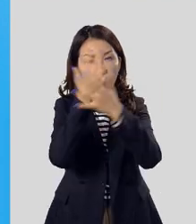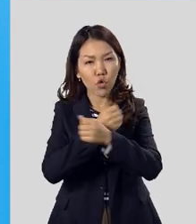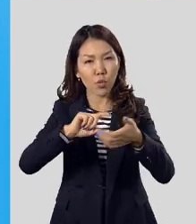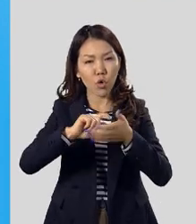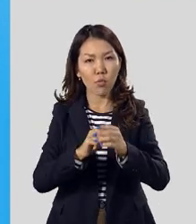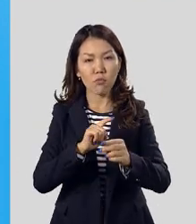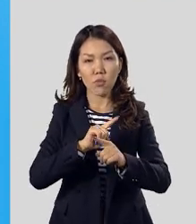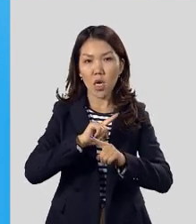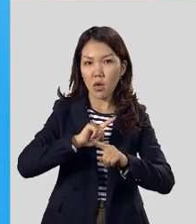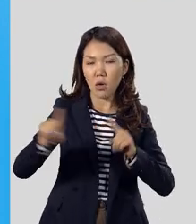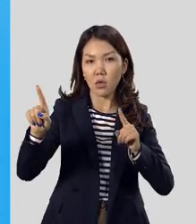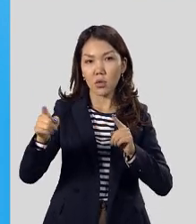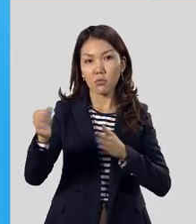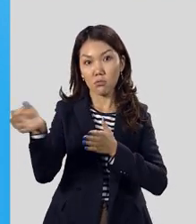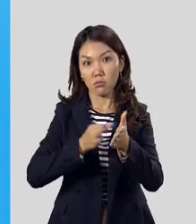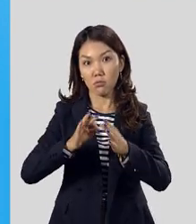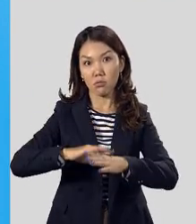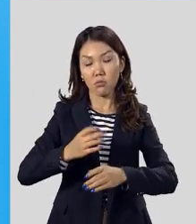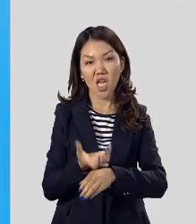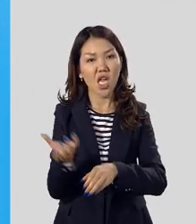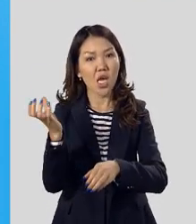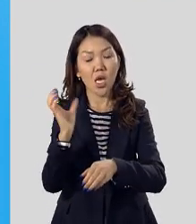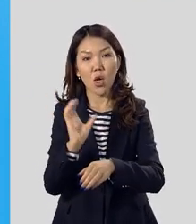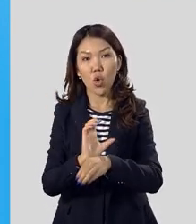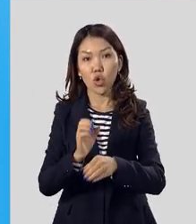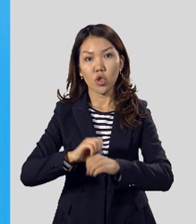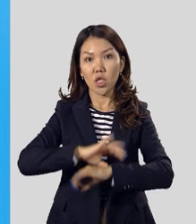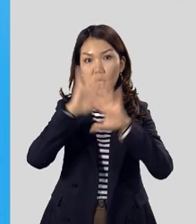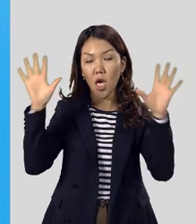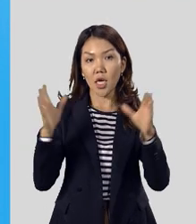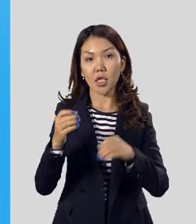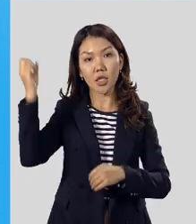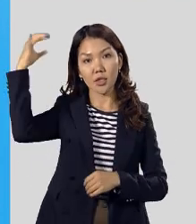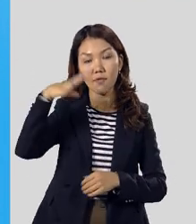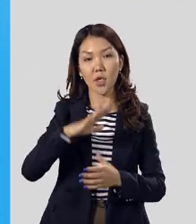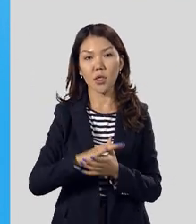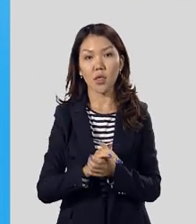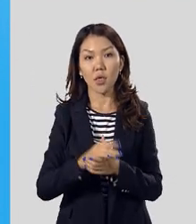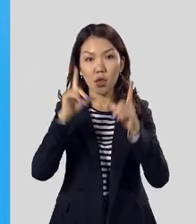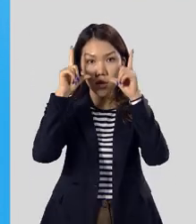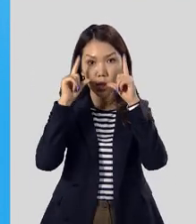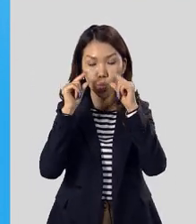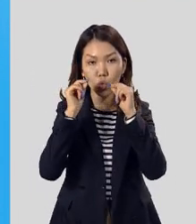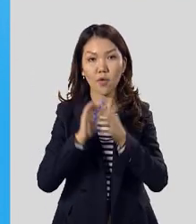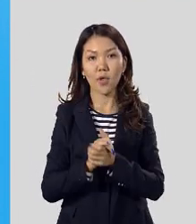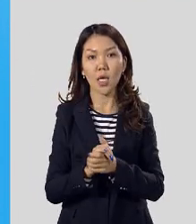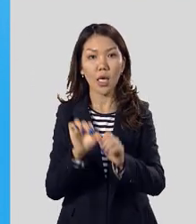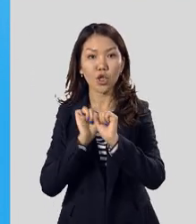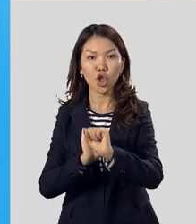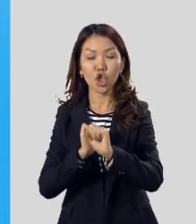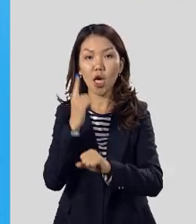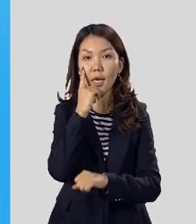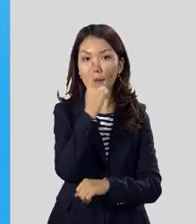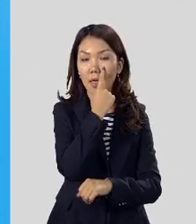резко включить яркий свет, человек обязательно зажмурится, сомкнутся его веки, защищая